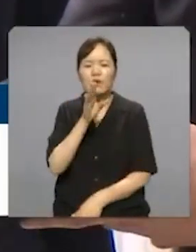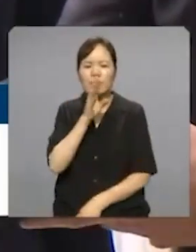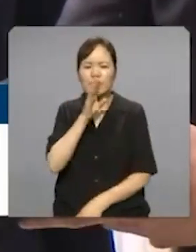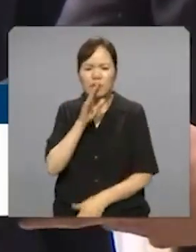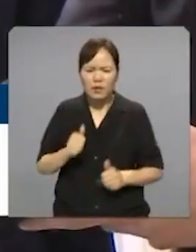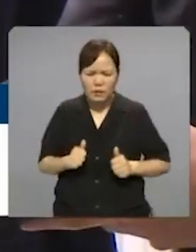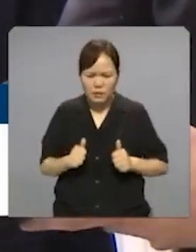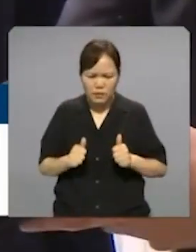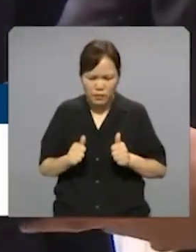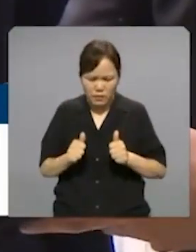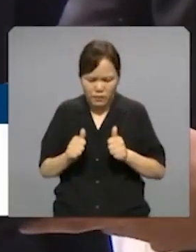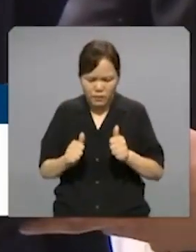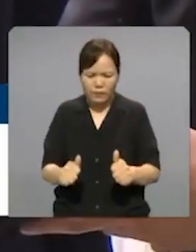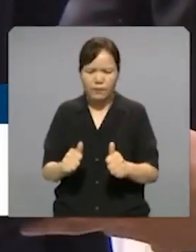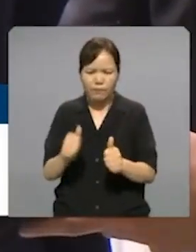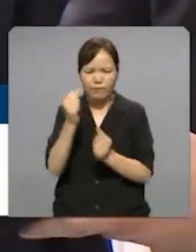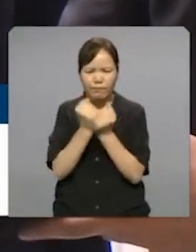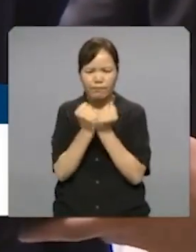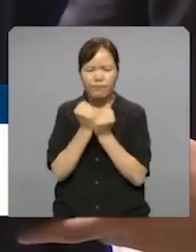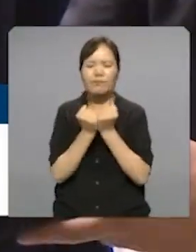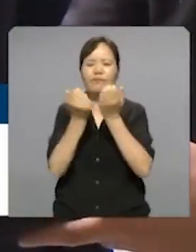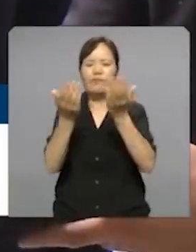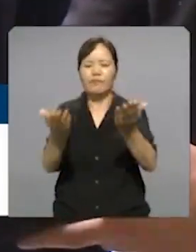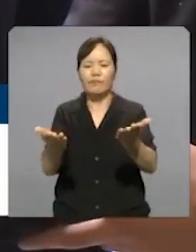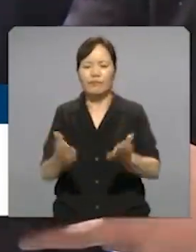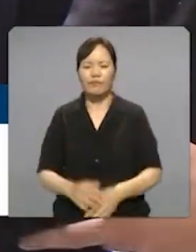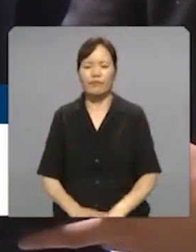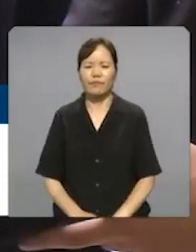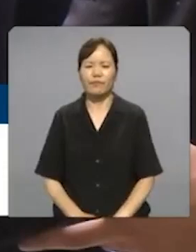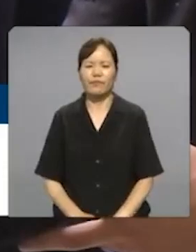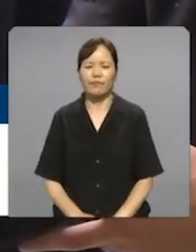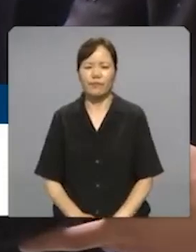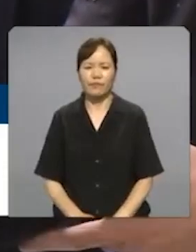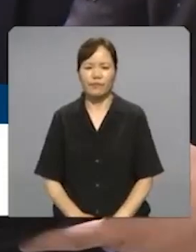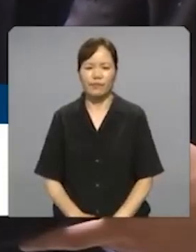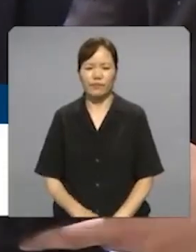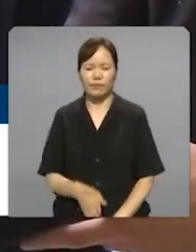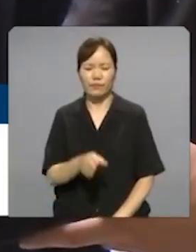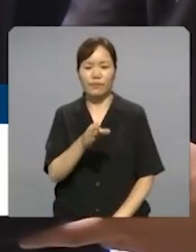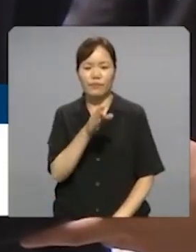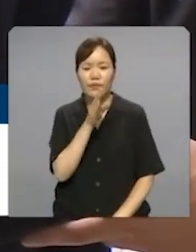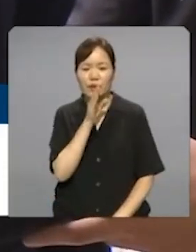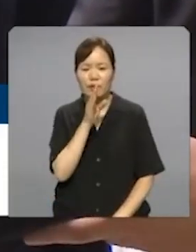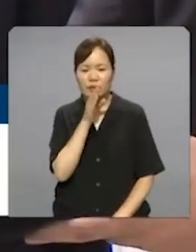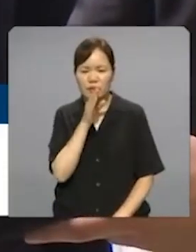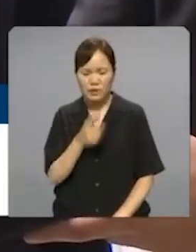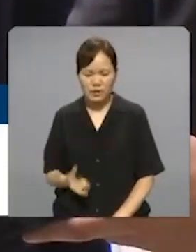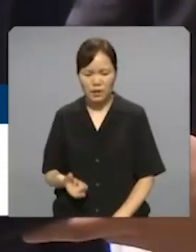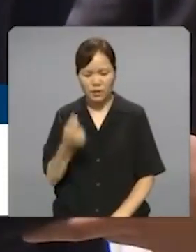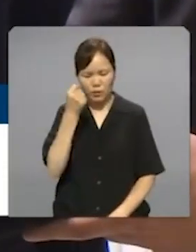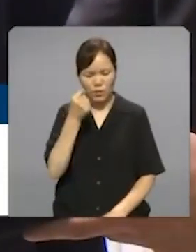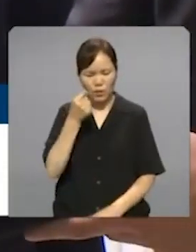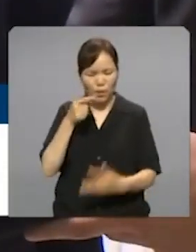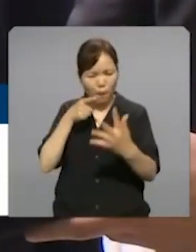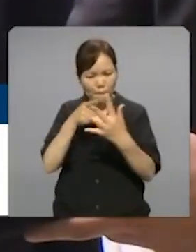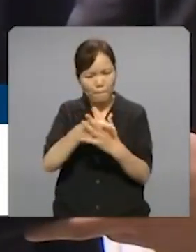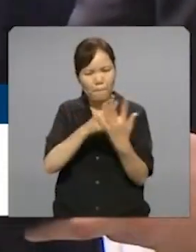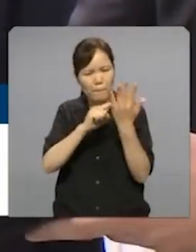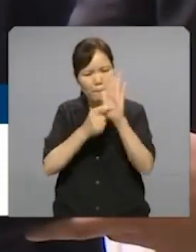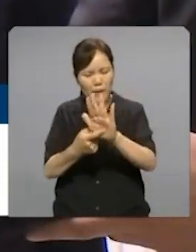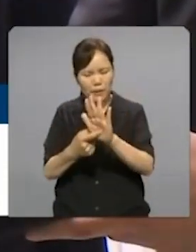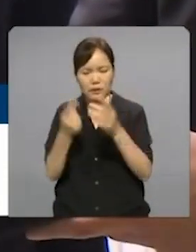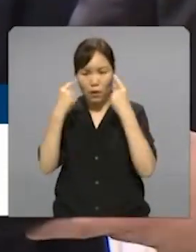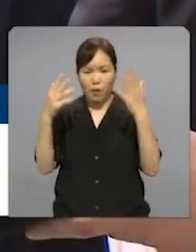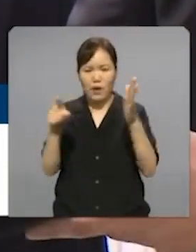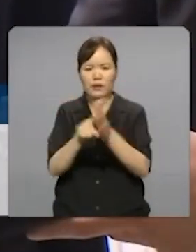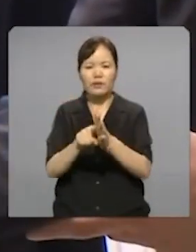네, 재판부에 사실을 성실하고 충실하게 진술하겠습니다. 진실은 곧 밝혀질 거로